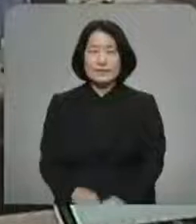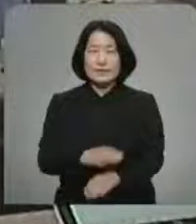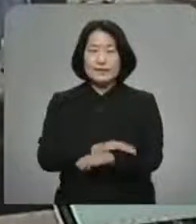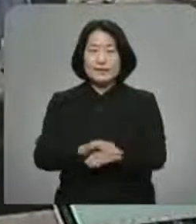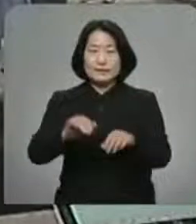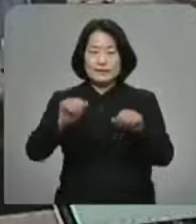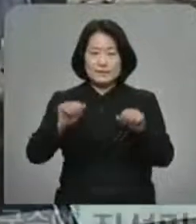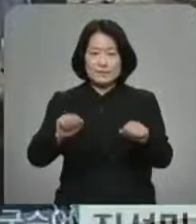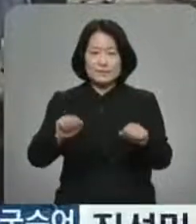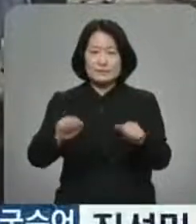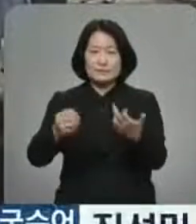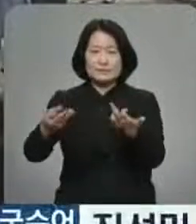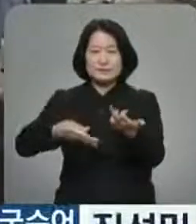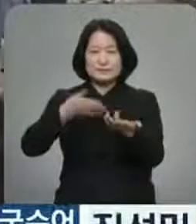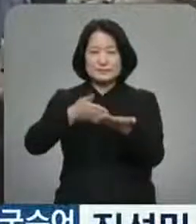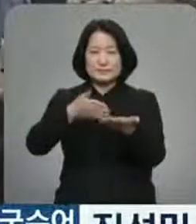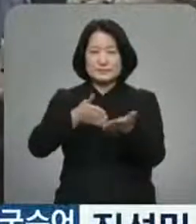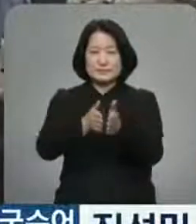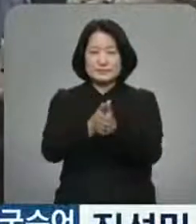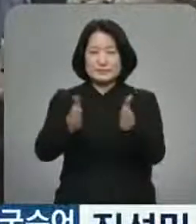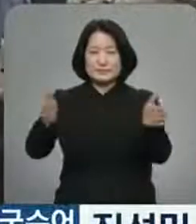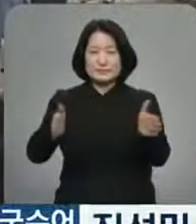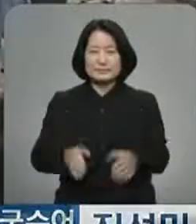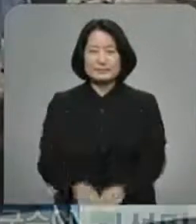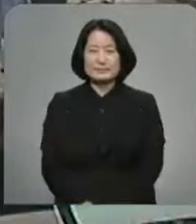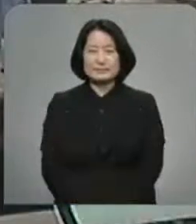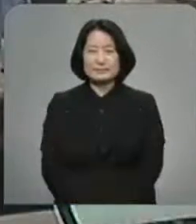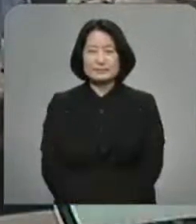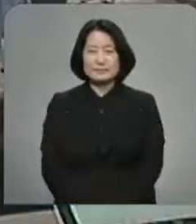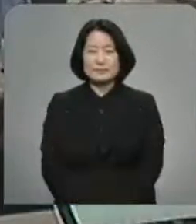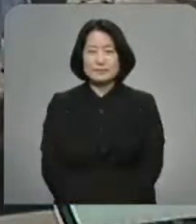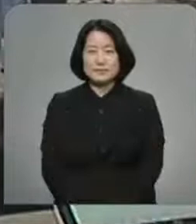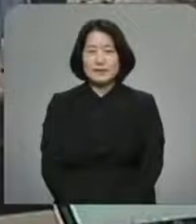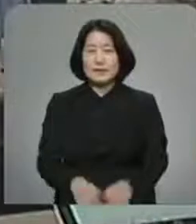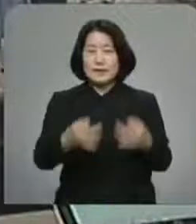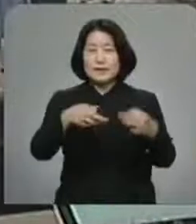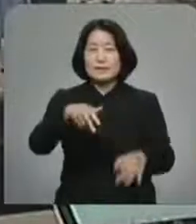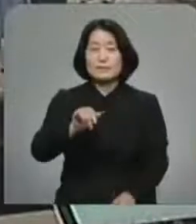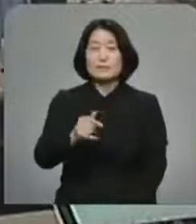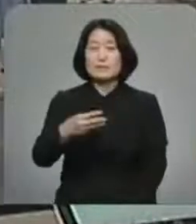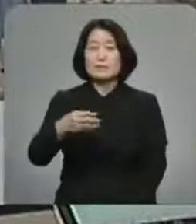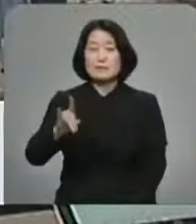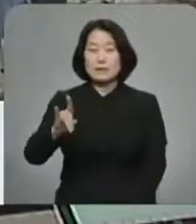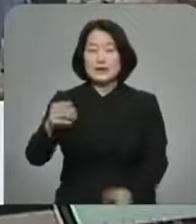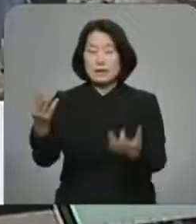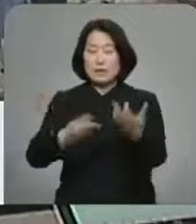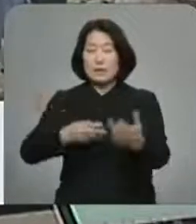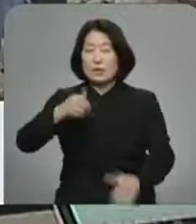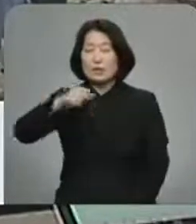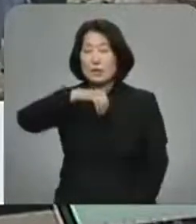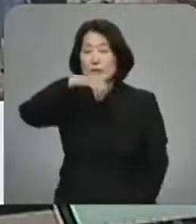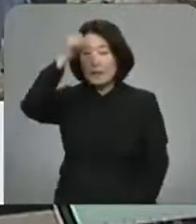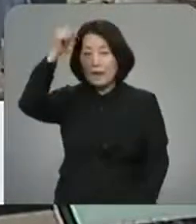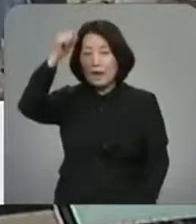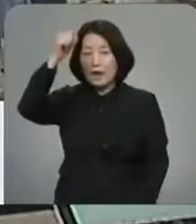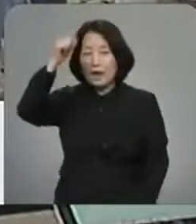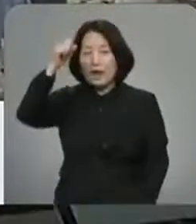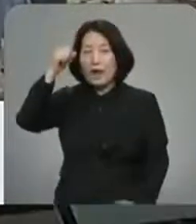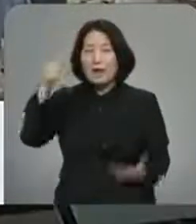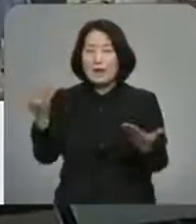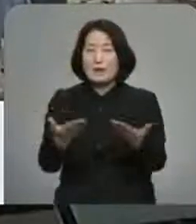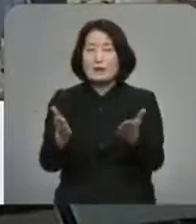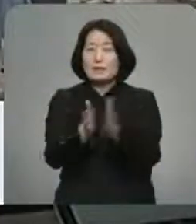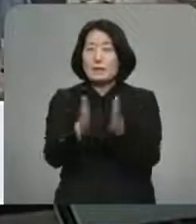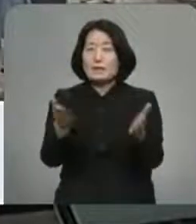여러분 안녕하십니까? 이어서 9시 강원 뉴스입니다. 김진태 강원도지사 당선인이 도지사직을 넘겨받기 위한